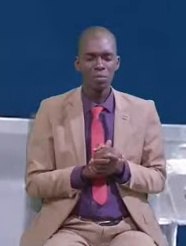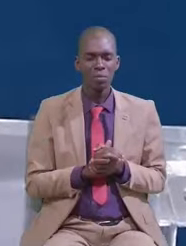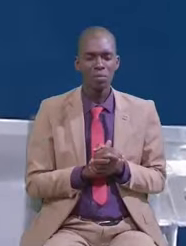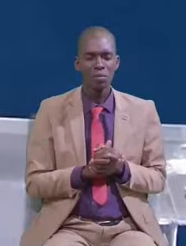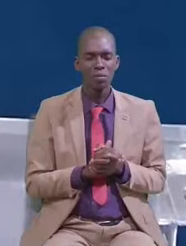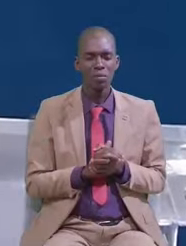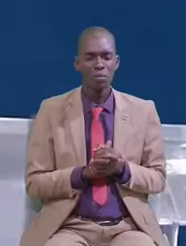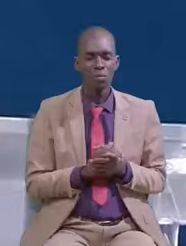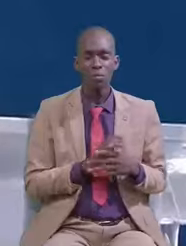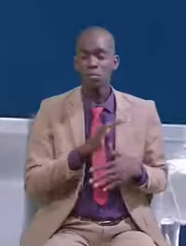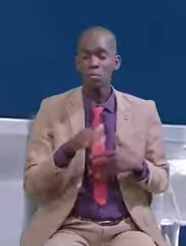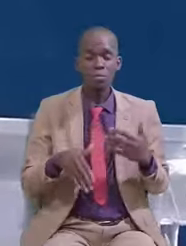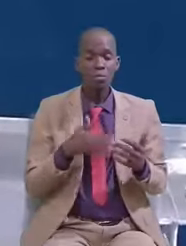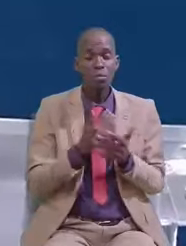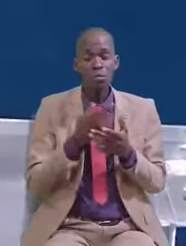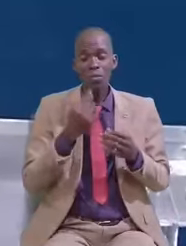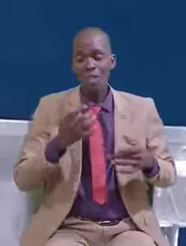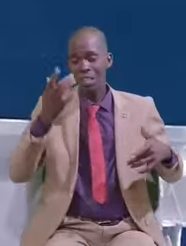Toutes les infirmités là-bas,